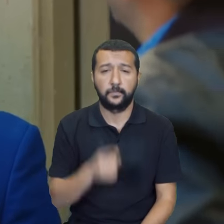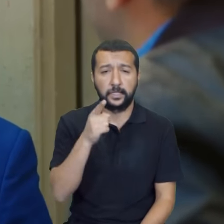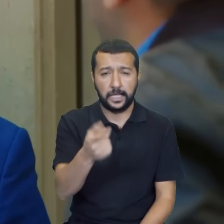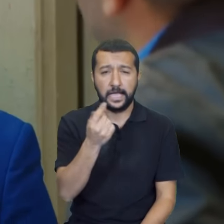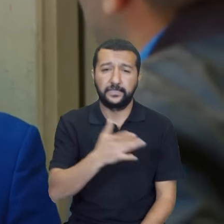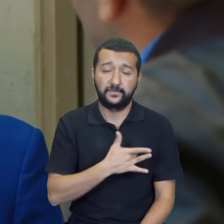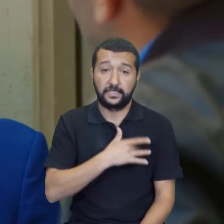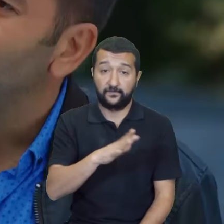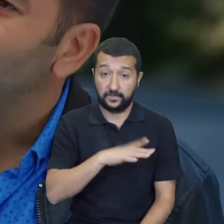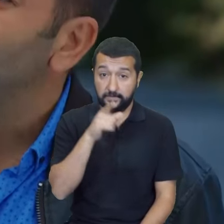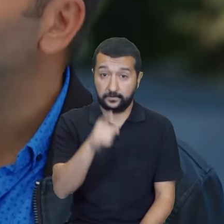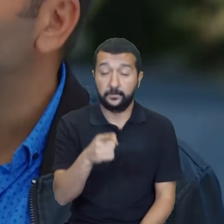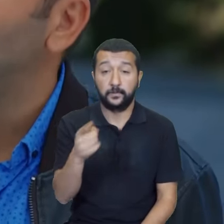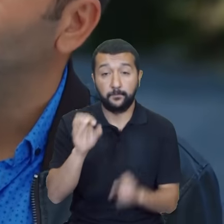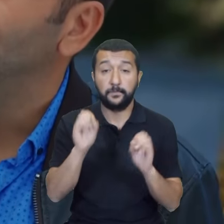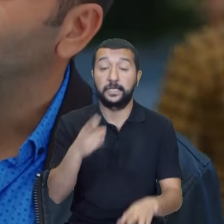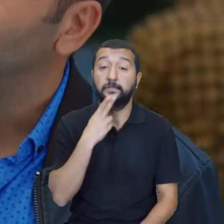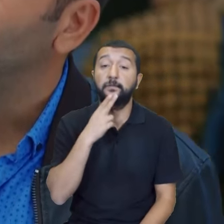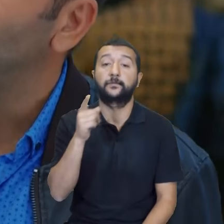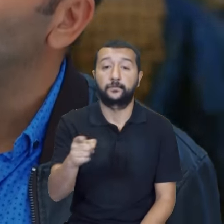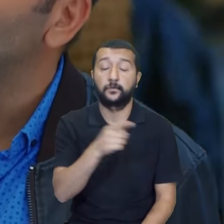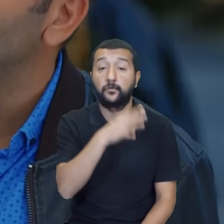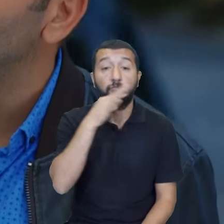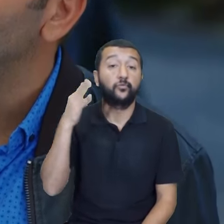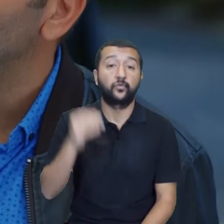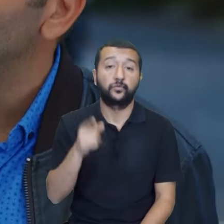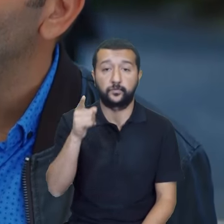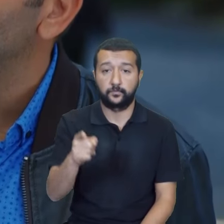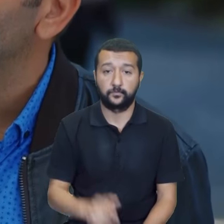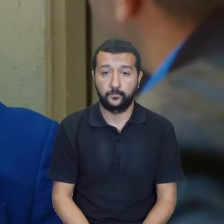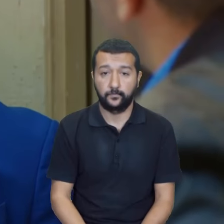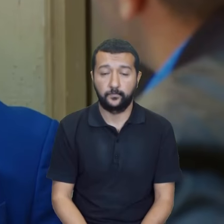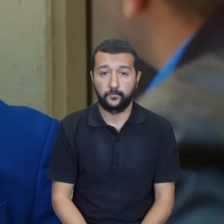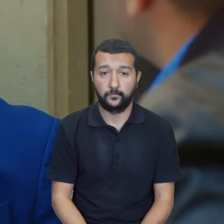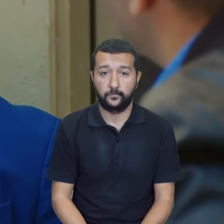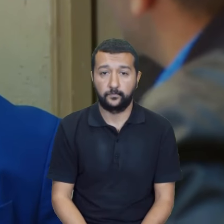Oğlum azıcık vicdanın varsa bırak şu kızı. Mutlu olsun.